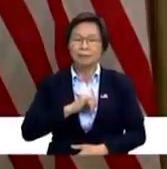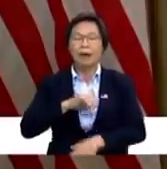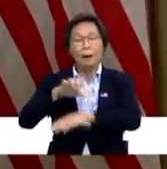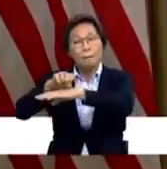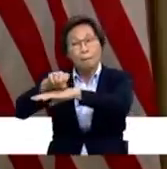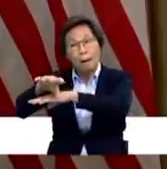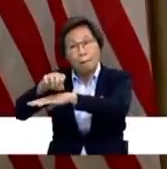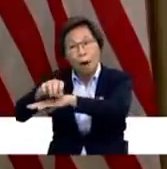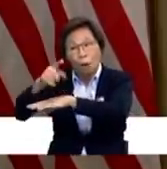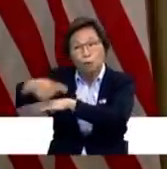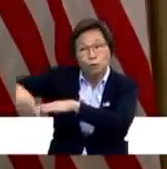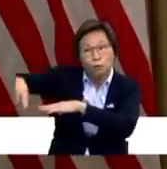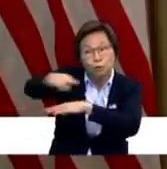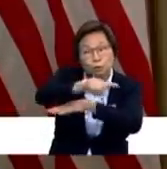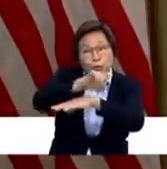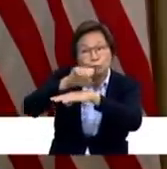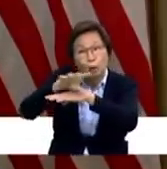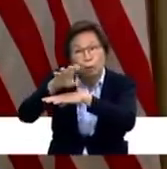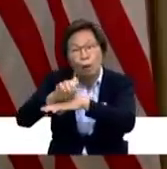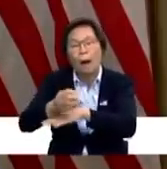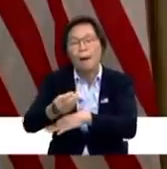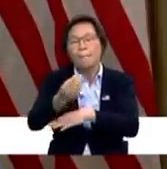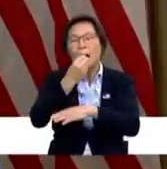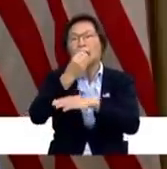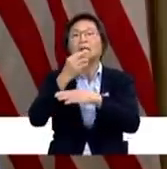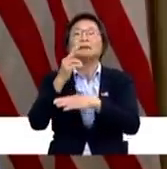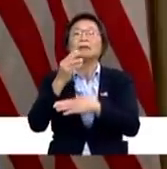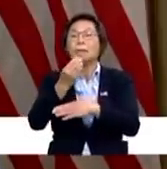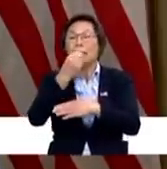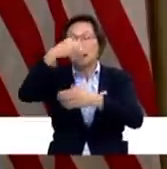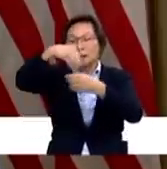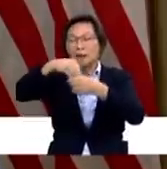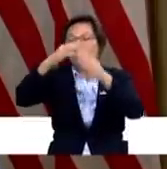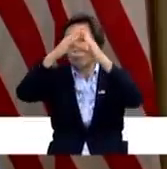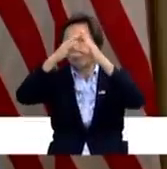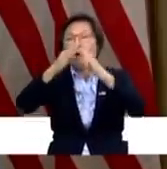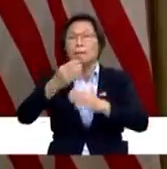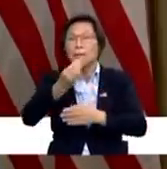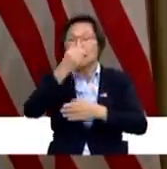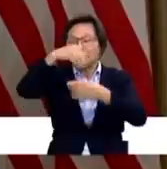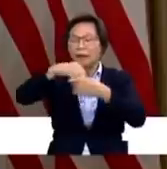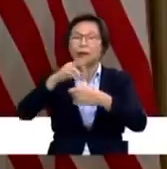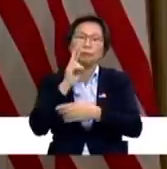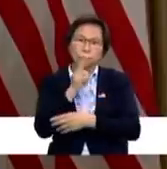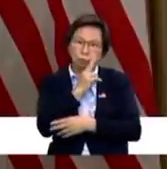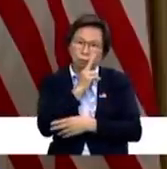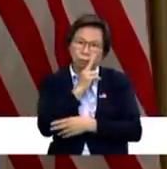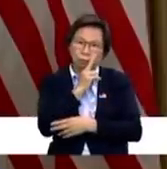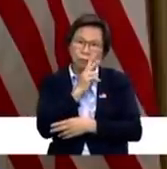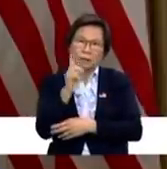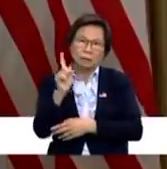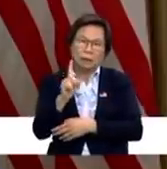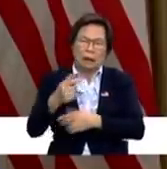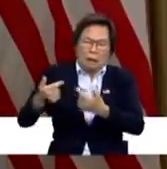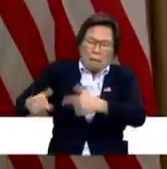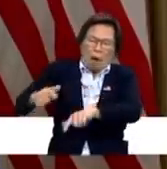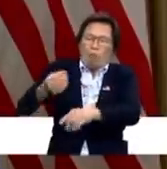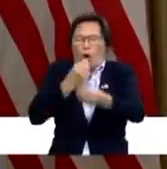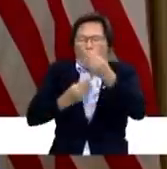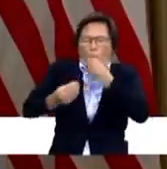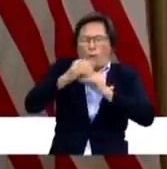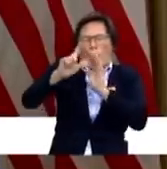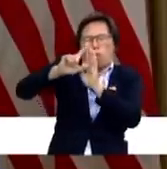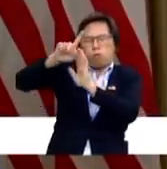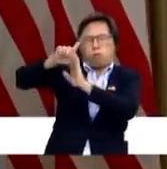menasehatkan orang ramai untuk dine-in ini Apabila penuh sahaja dan tidak meluangkan masa yang terlalu